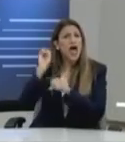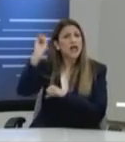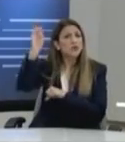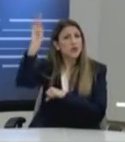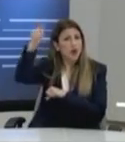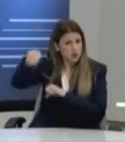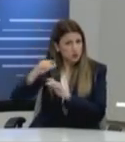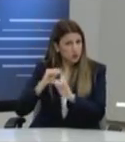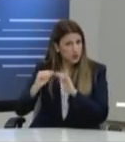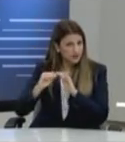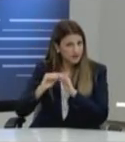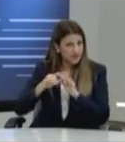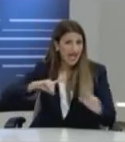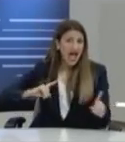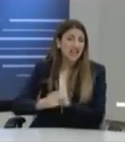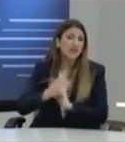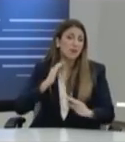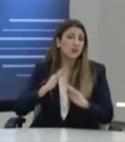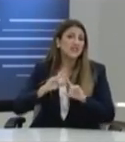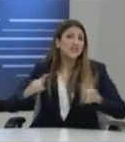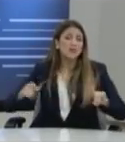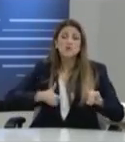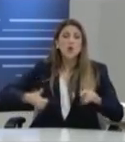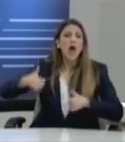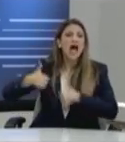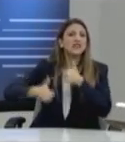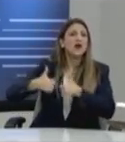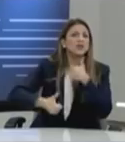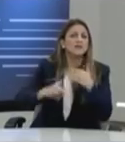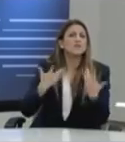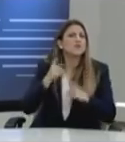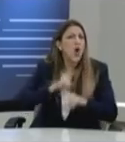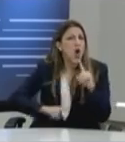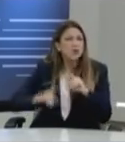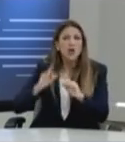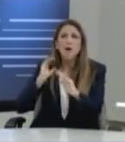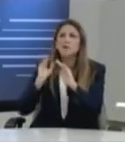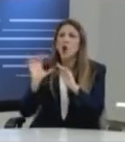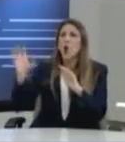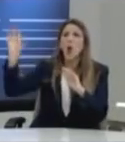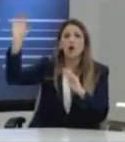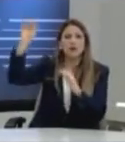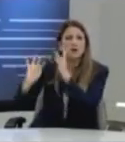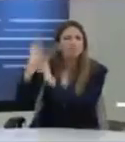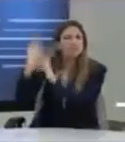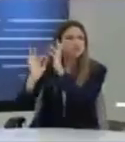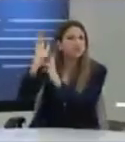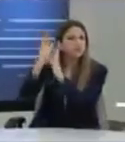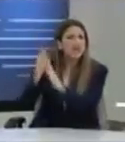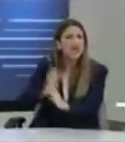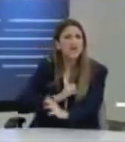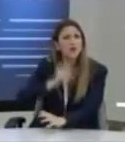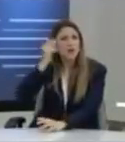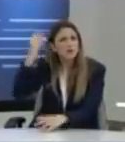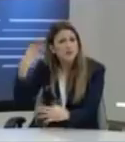εξωτερικό. Το μόνο που προστατεύεται είναι τους ανταγωνιστές μας. Τις άλλες χώρες δηλαδή, οι οποίες έχουν αναπτύξει μια